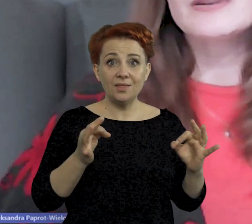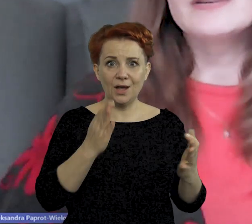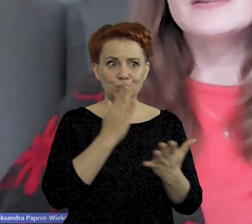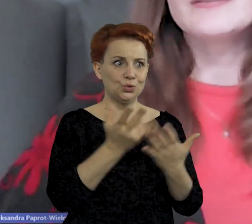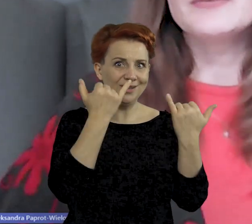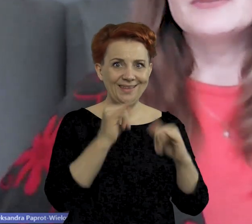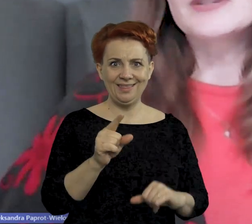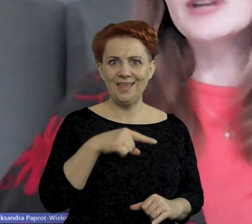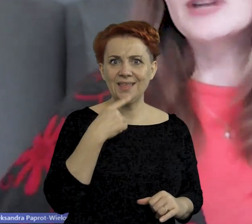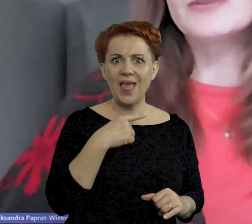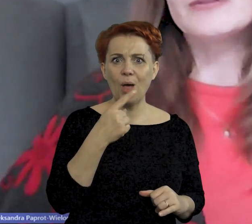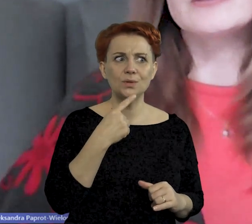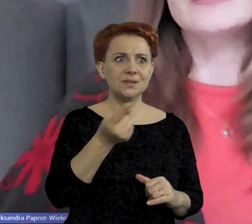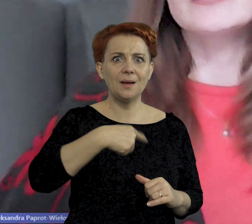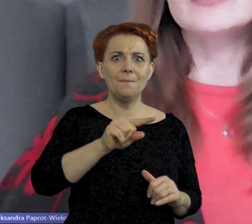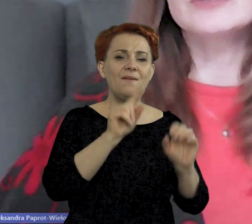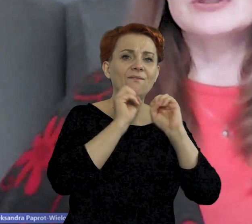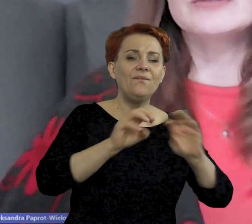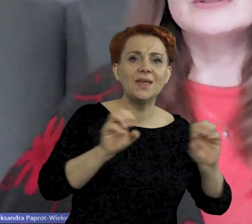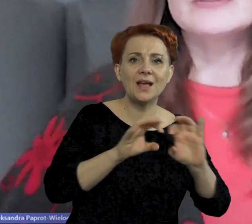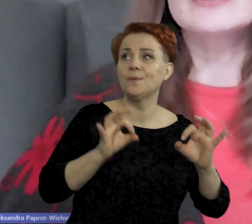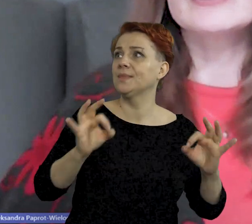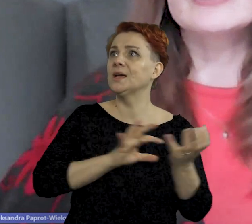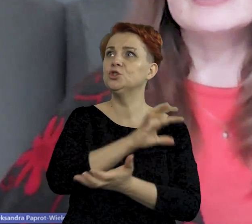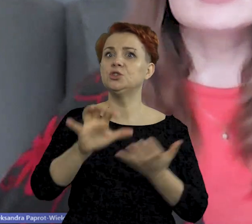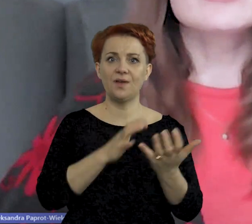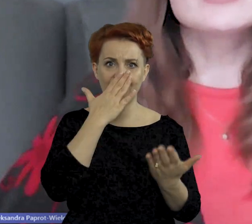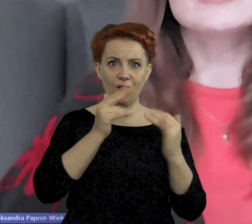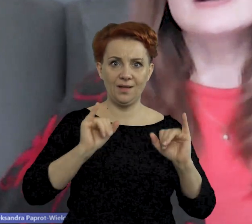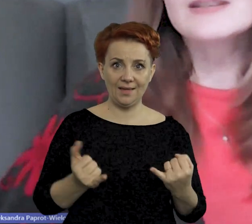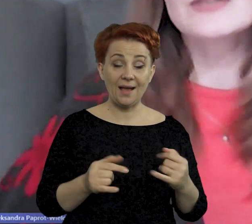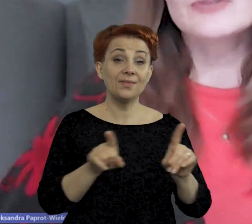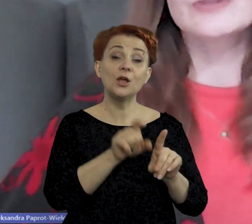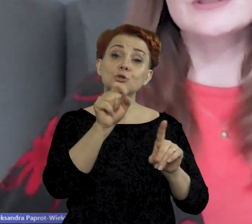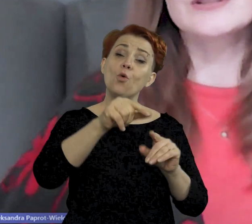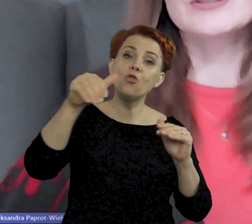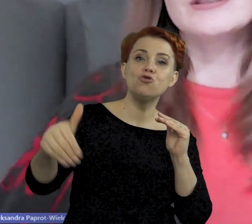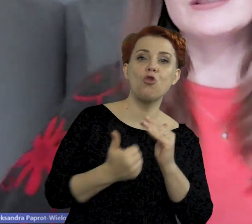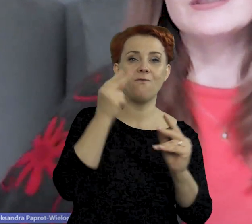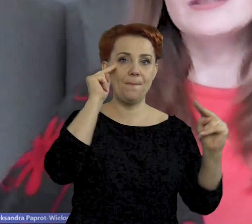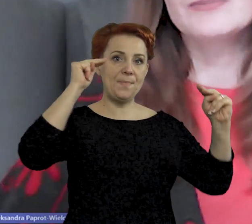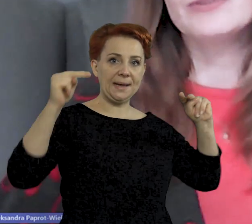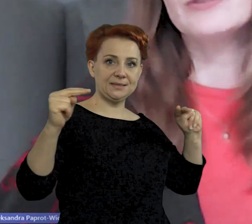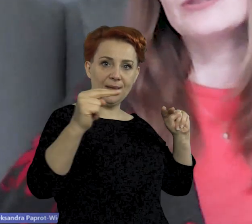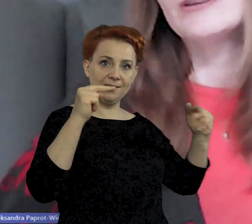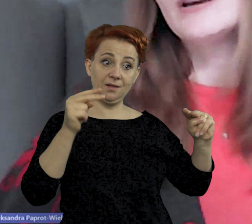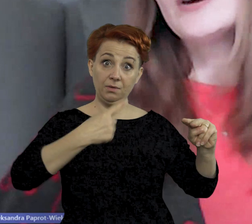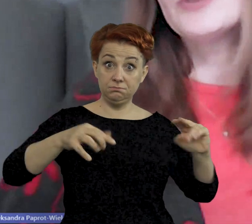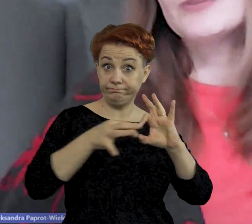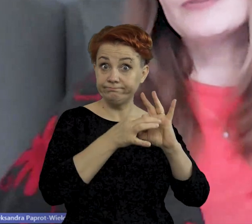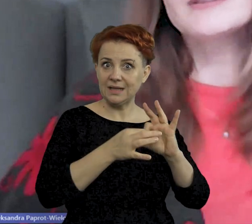językiem wyjaśniamy tą rzeczywistość. Są też nowe narracje dotyczące naszej dyscypliny